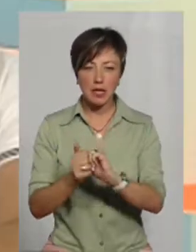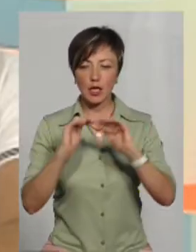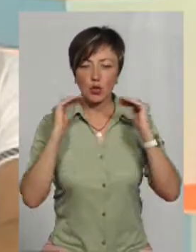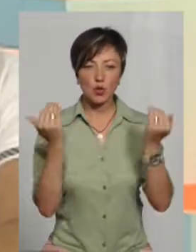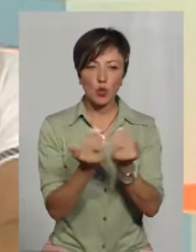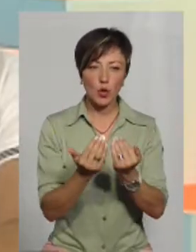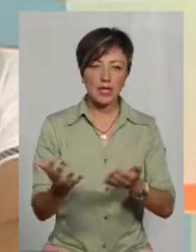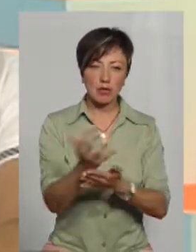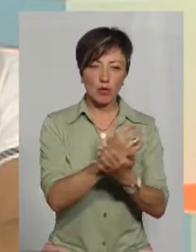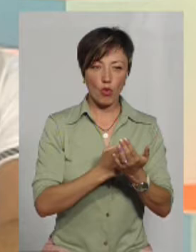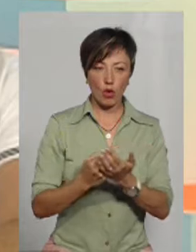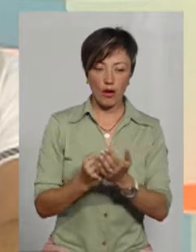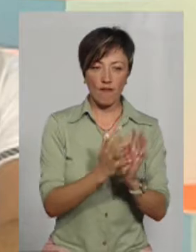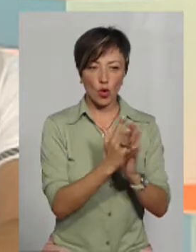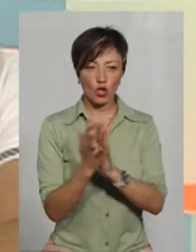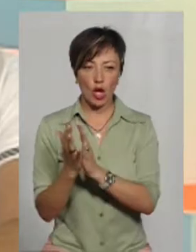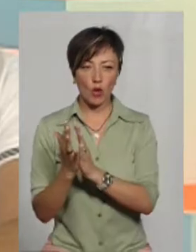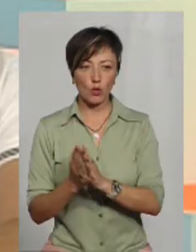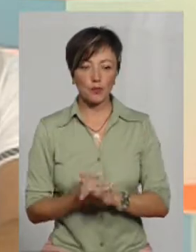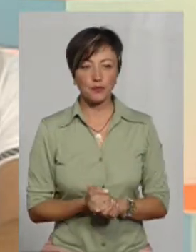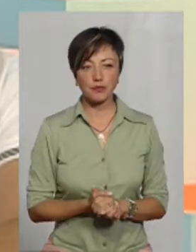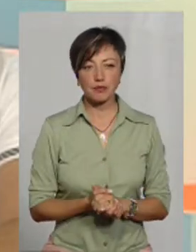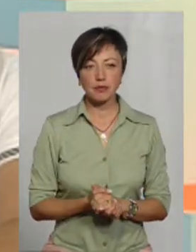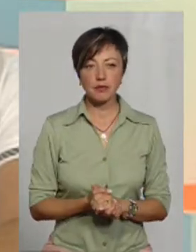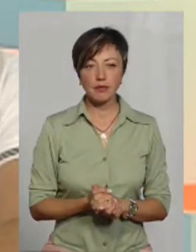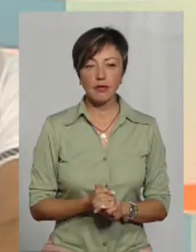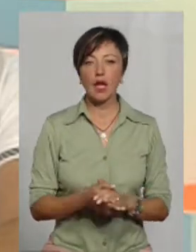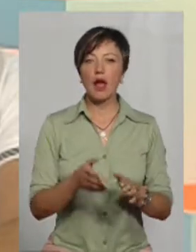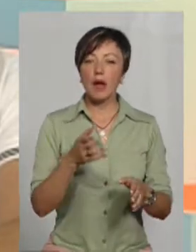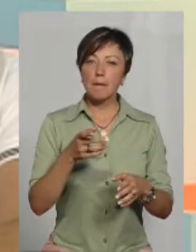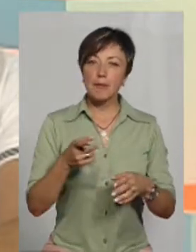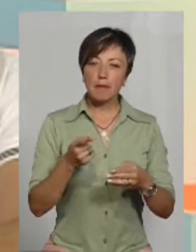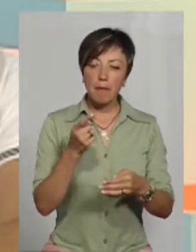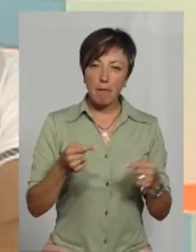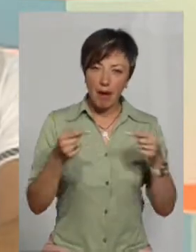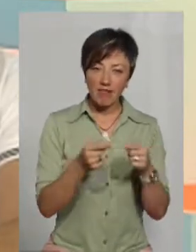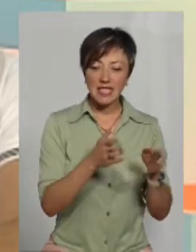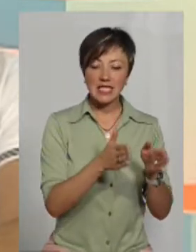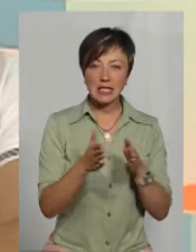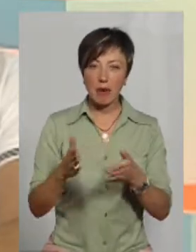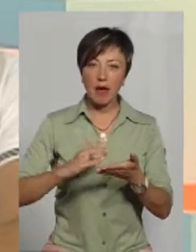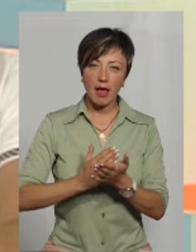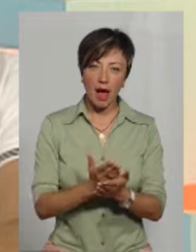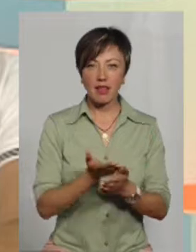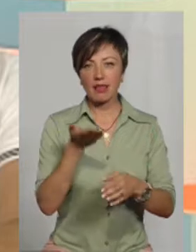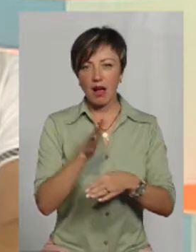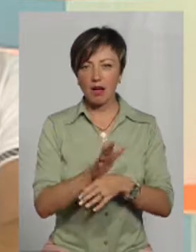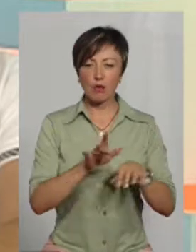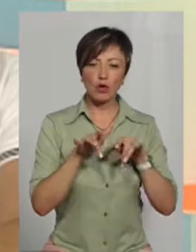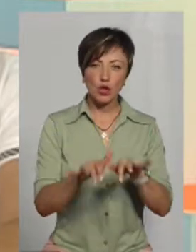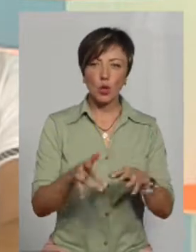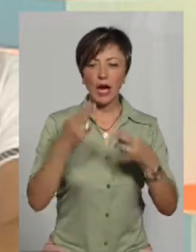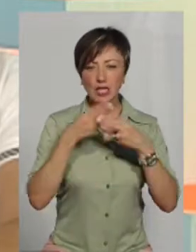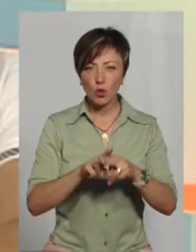при зборі врожая. От, ну, внутрішня система якості, це накази, процедури, наприклад, там інструкції, всі, які